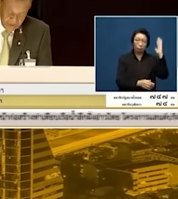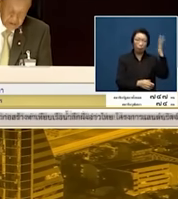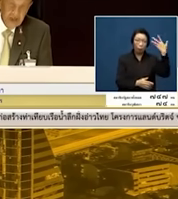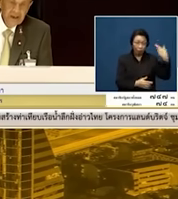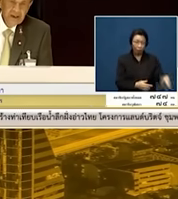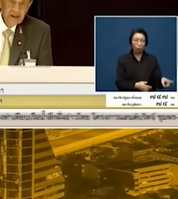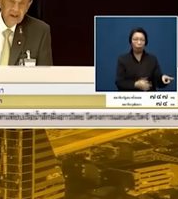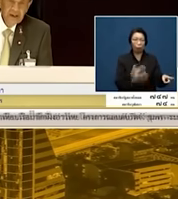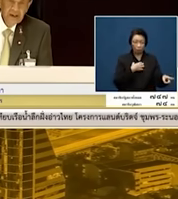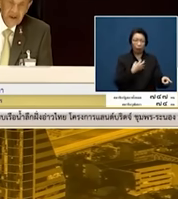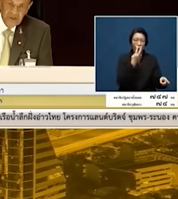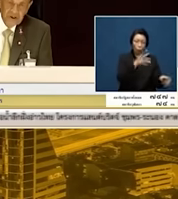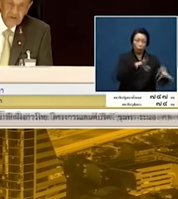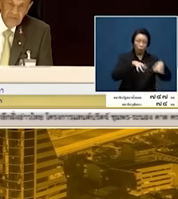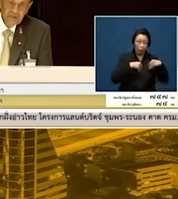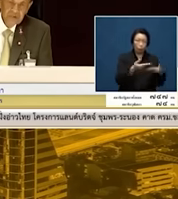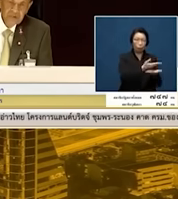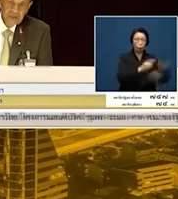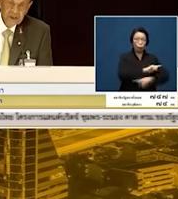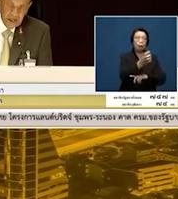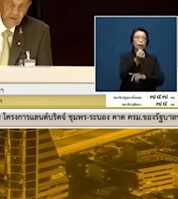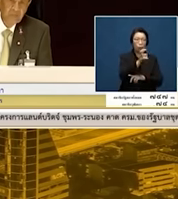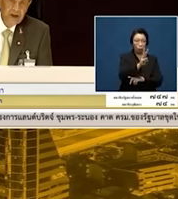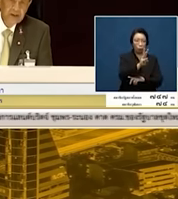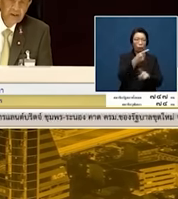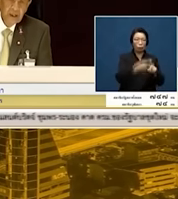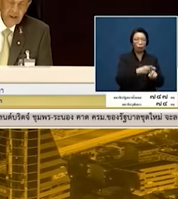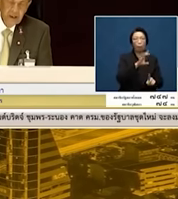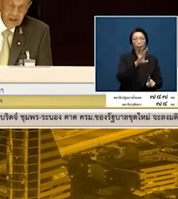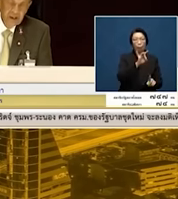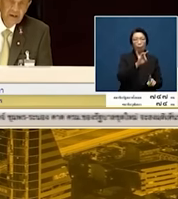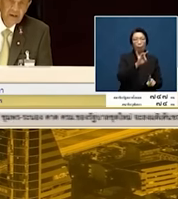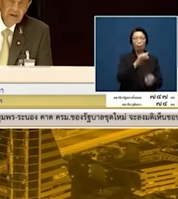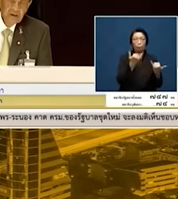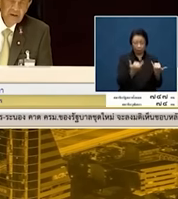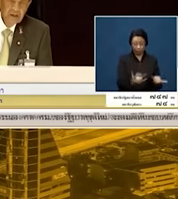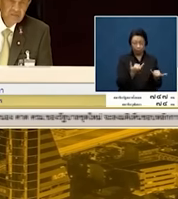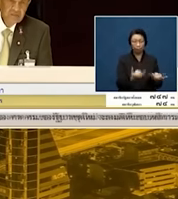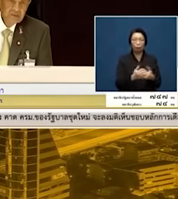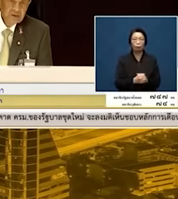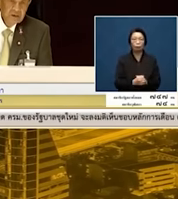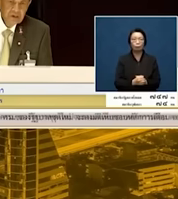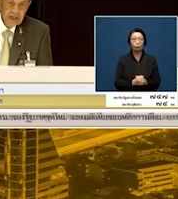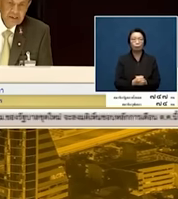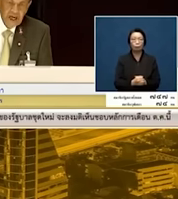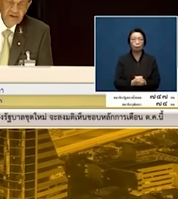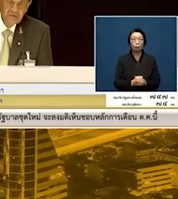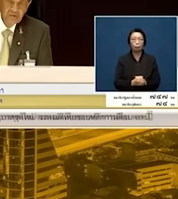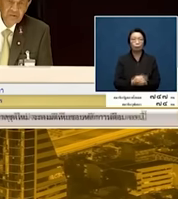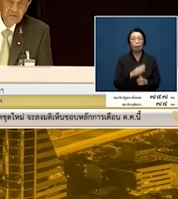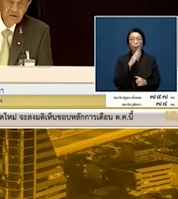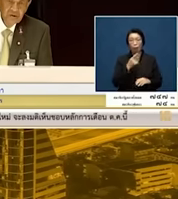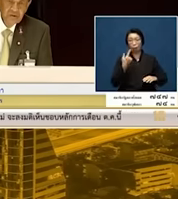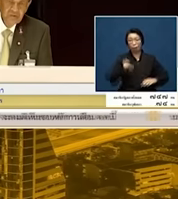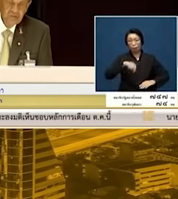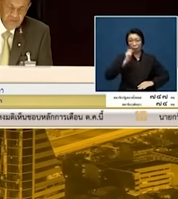ถ้าจะสั่งการเมื่อเลื่อนไปเป็นวันที่16ทางนี้ก็เลื่อนรอเพราะให้เกียรติศาล ใช่ ใช่ไหมฮะแต่รังสิมันโร